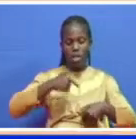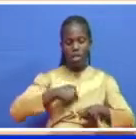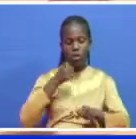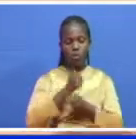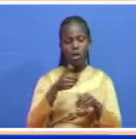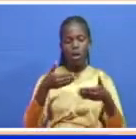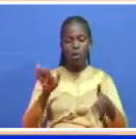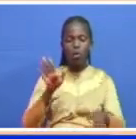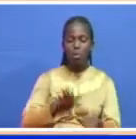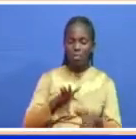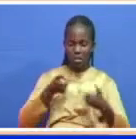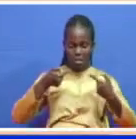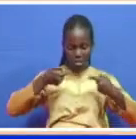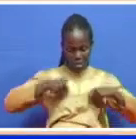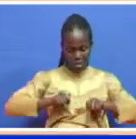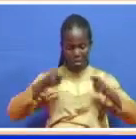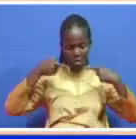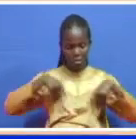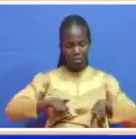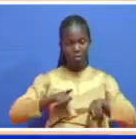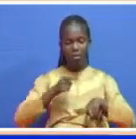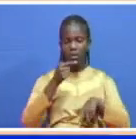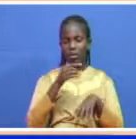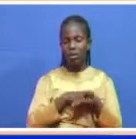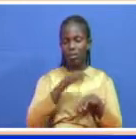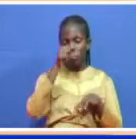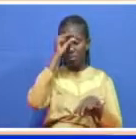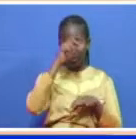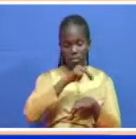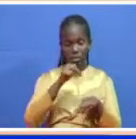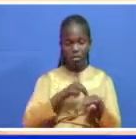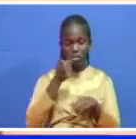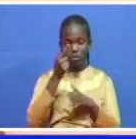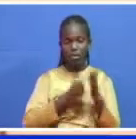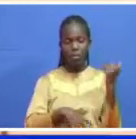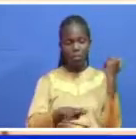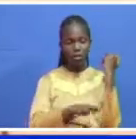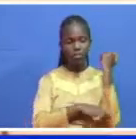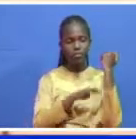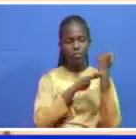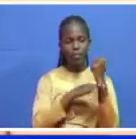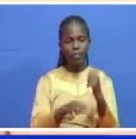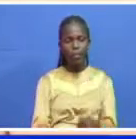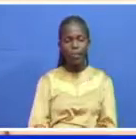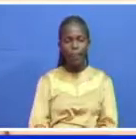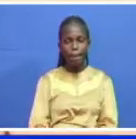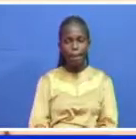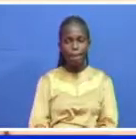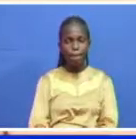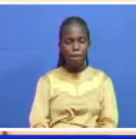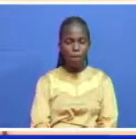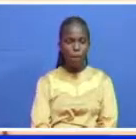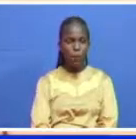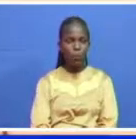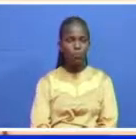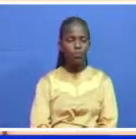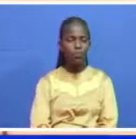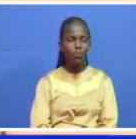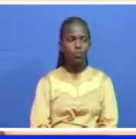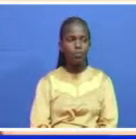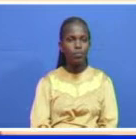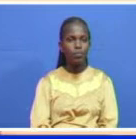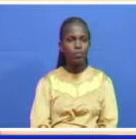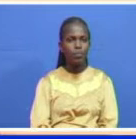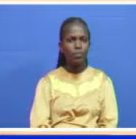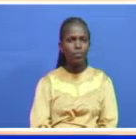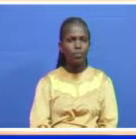wa mama wanajitahidi na hiyo pale serikali ya juu tunasema bottom up. Yaani tuangalie vile